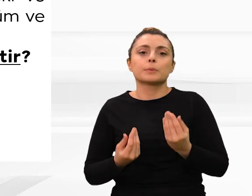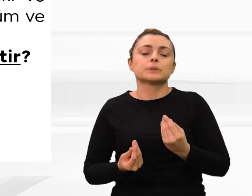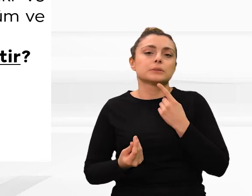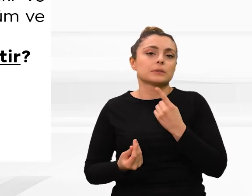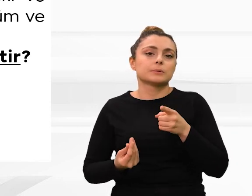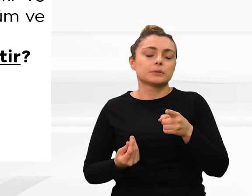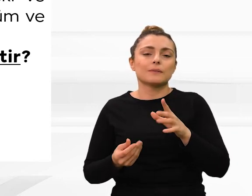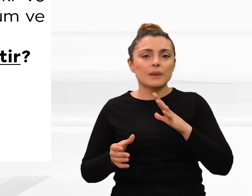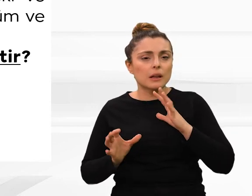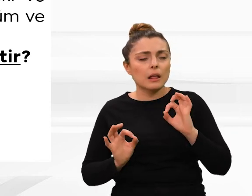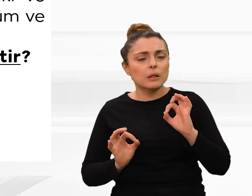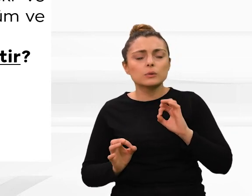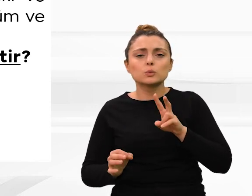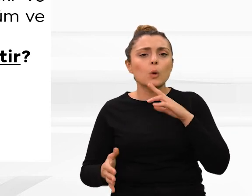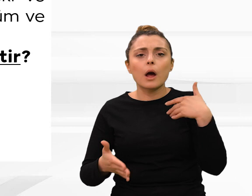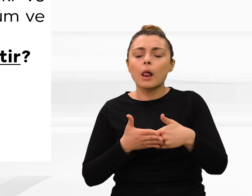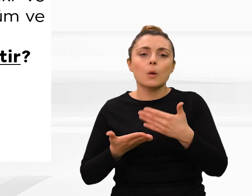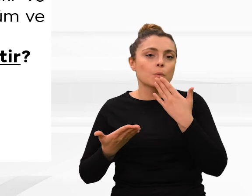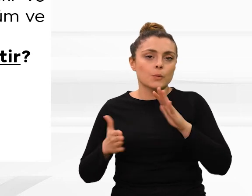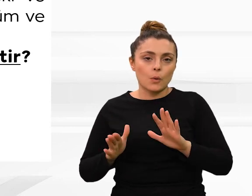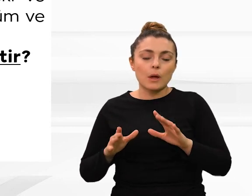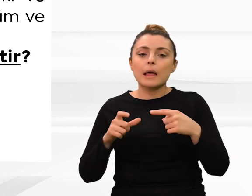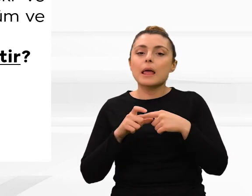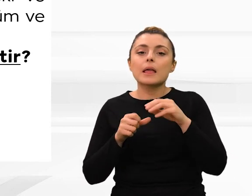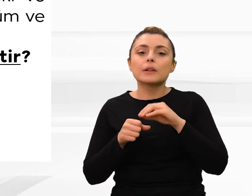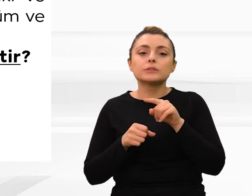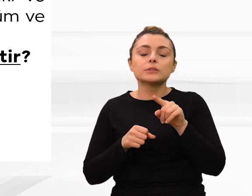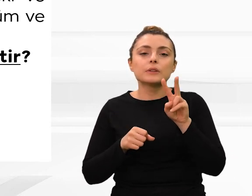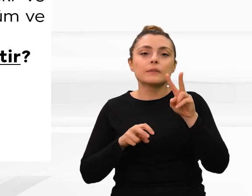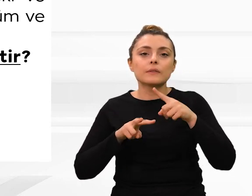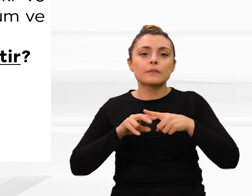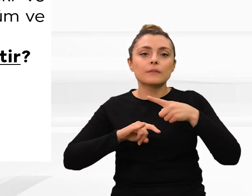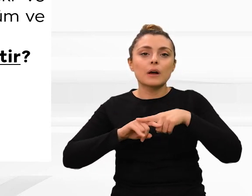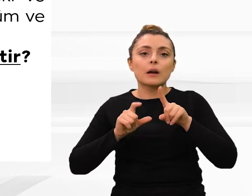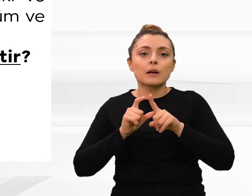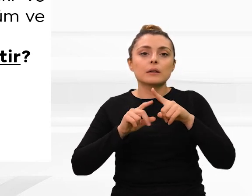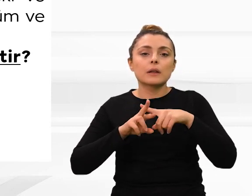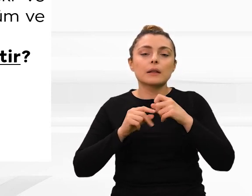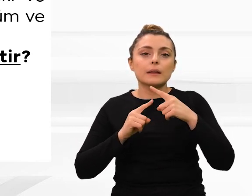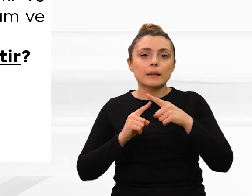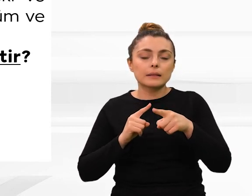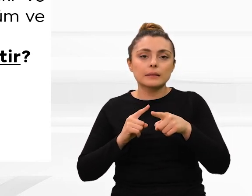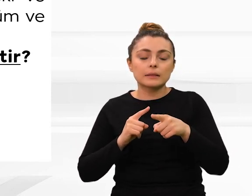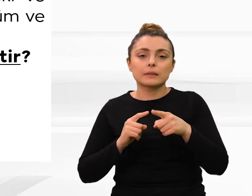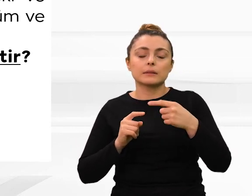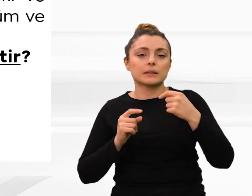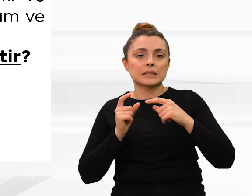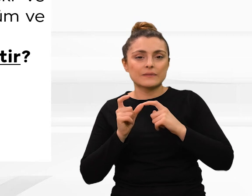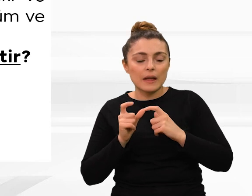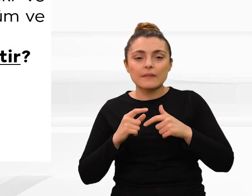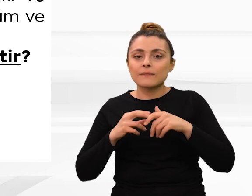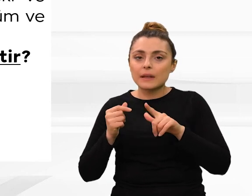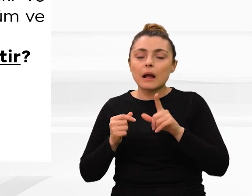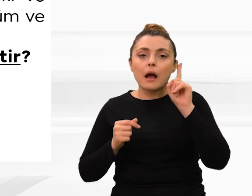Allahü Teala'nın varlığının Sonu Yoktu e seçeneğindeki battaniye sıfatı neydi zat sıfat ve fiillerinde